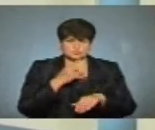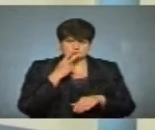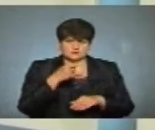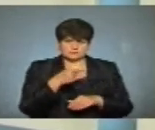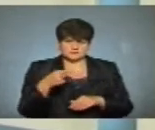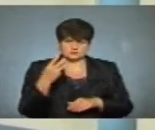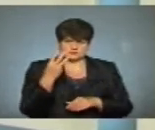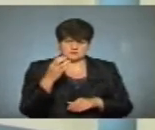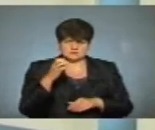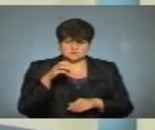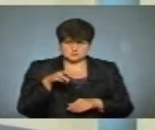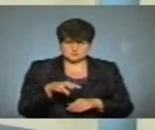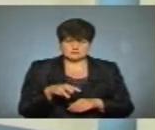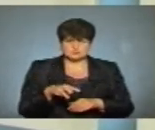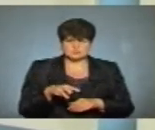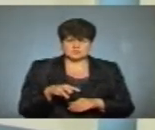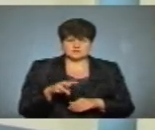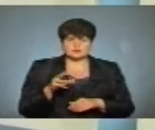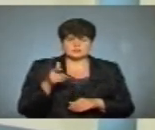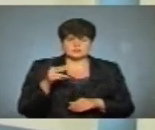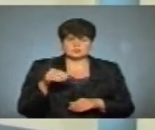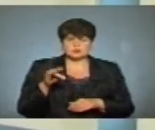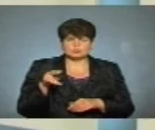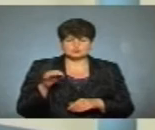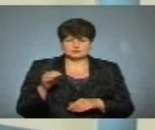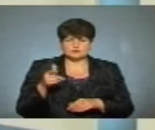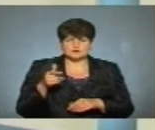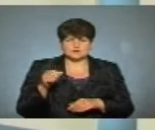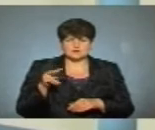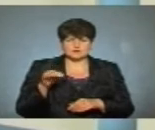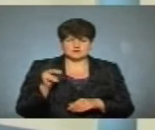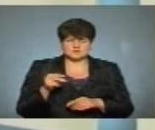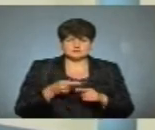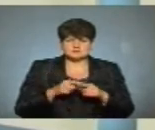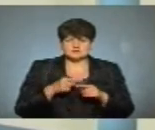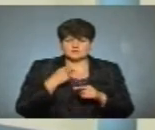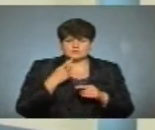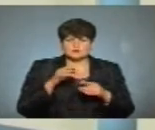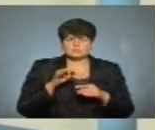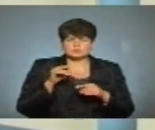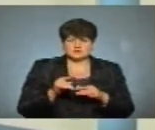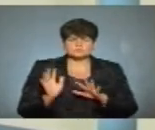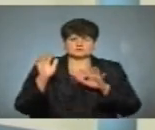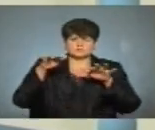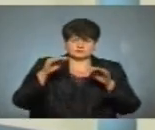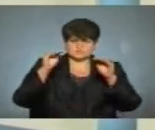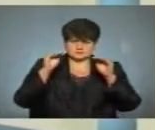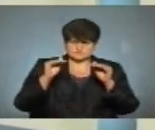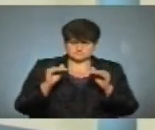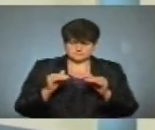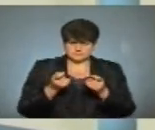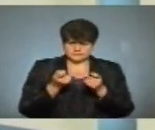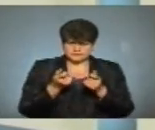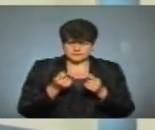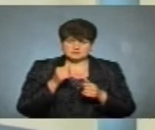3 сантиметри по гідропосту Галич. Це говорить про те, що вже хвиля пройшла, іде на спад, і ми